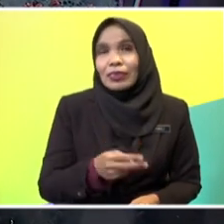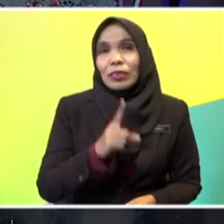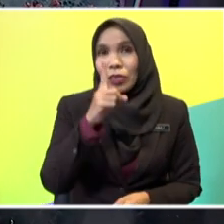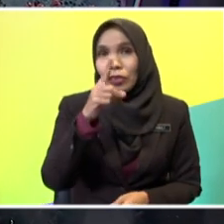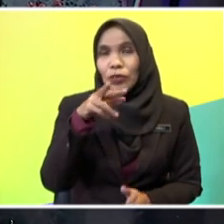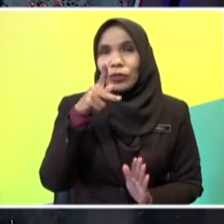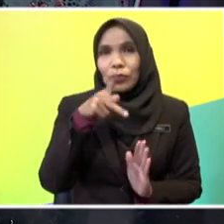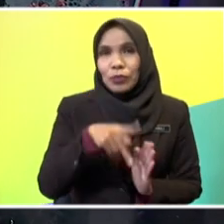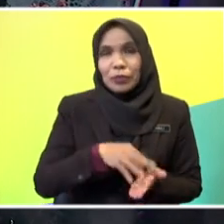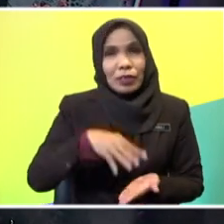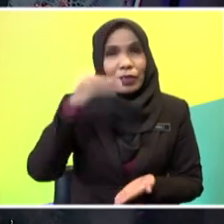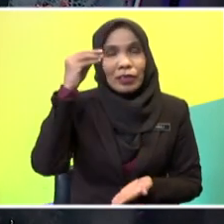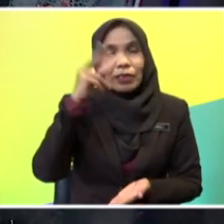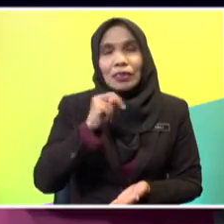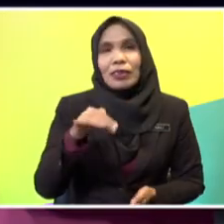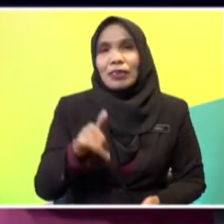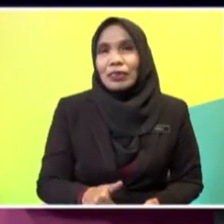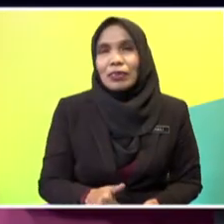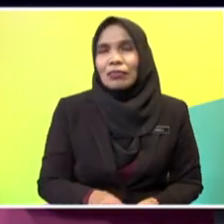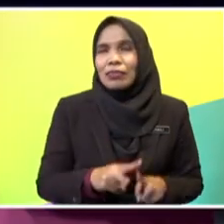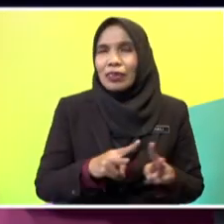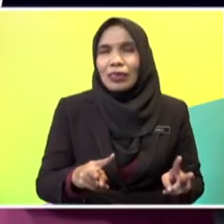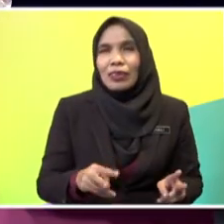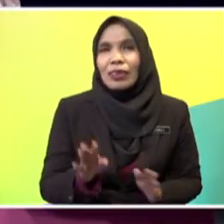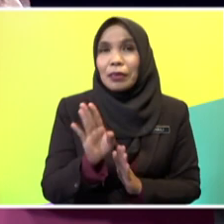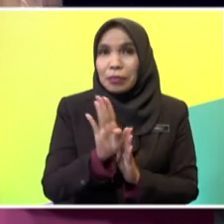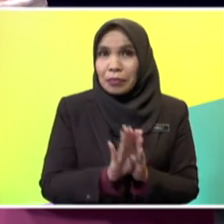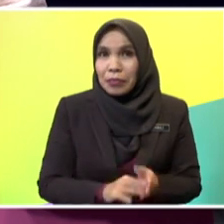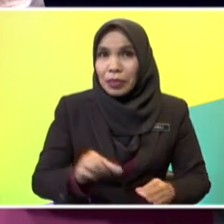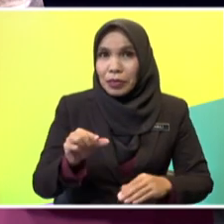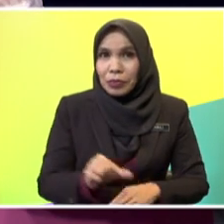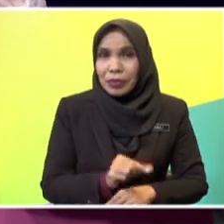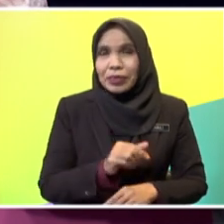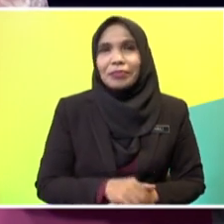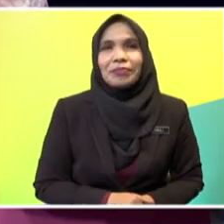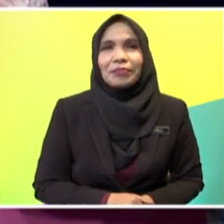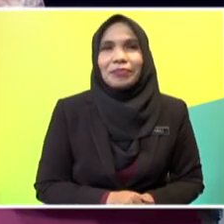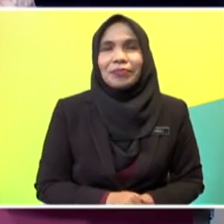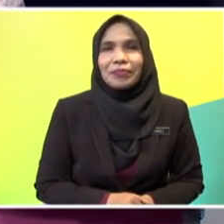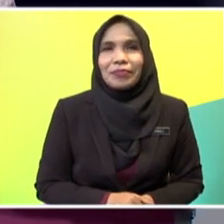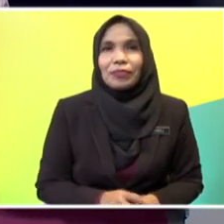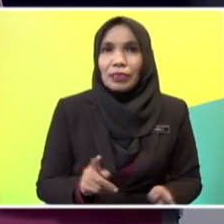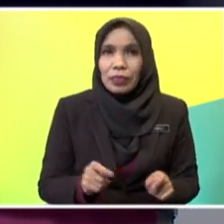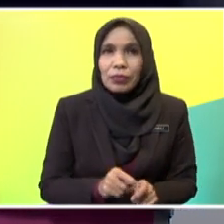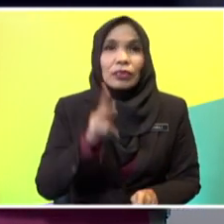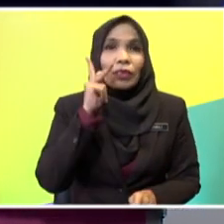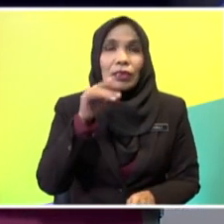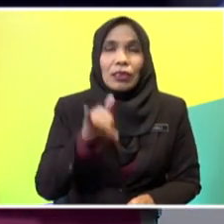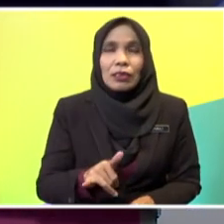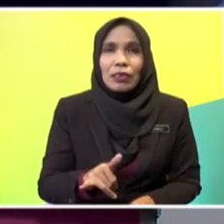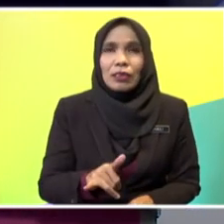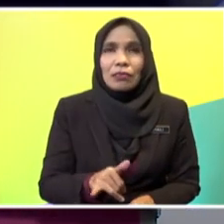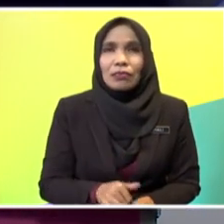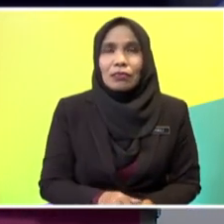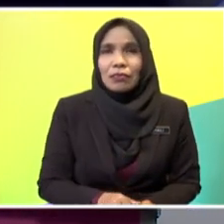memberi manfaat bukan saja untuk murid-murid tau, tapi untuk Kak Rina juga yang tak pernah langsung ada masa ataupun nak